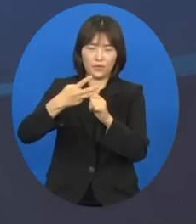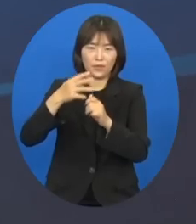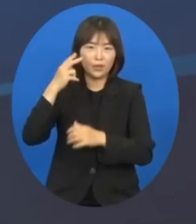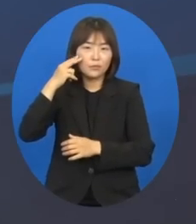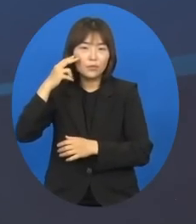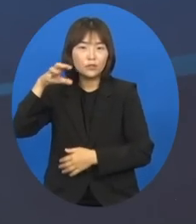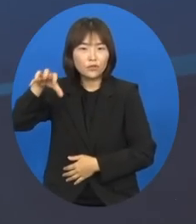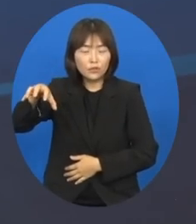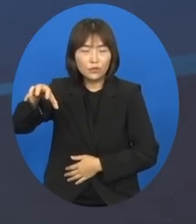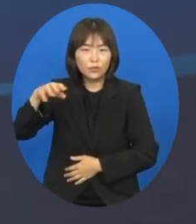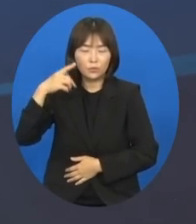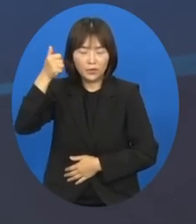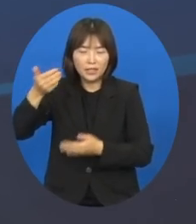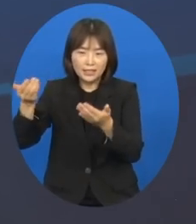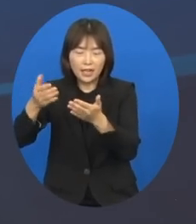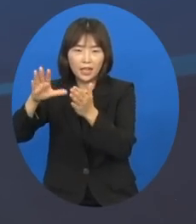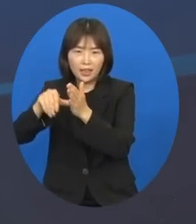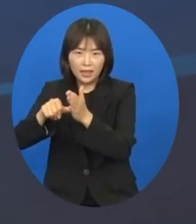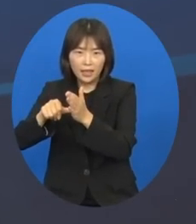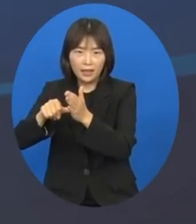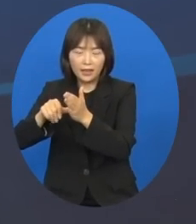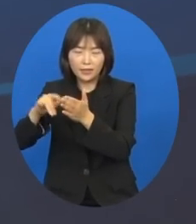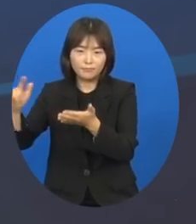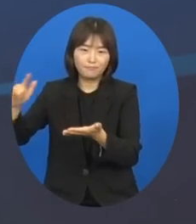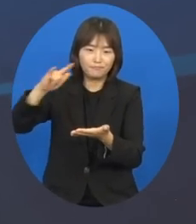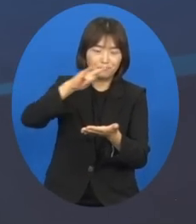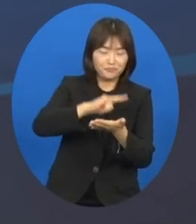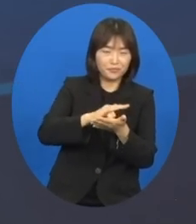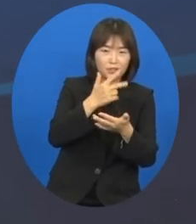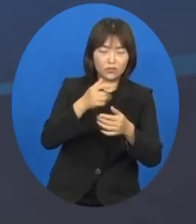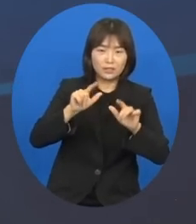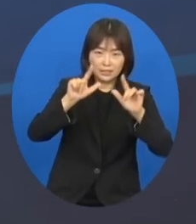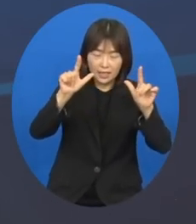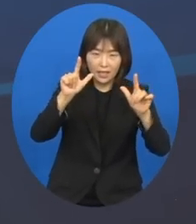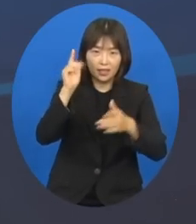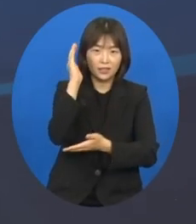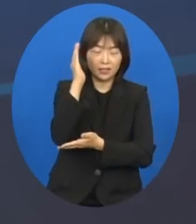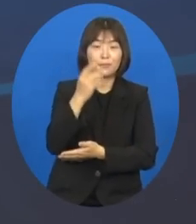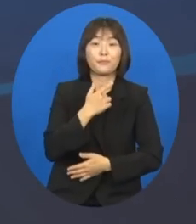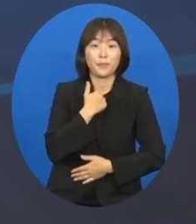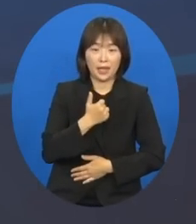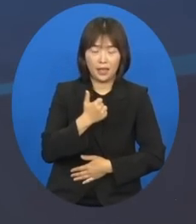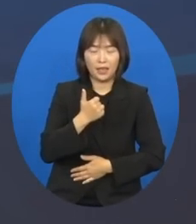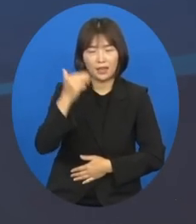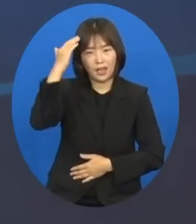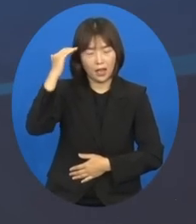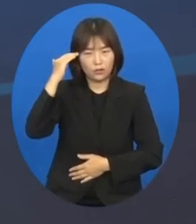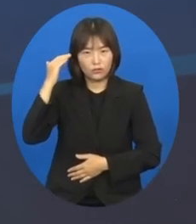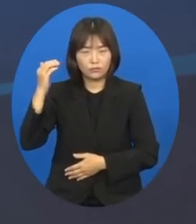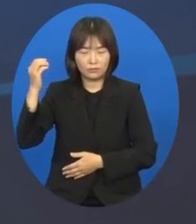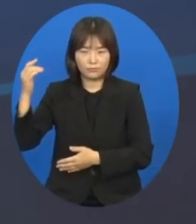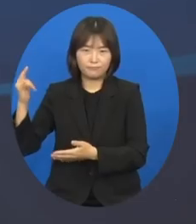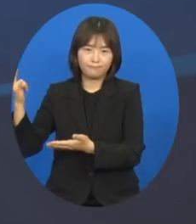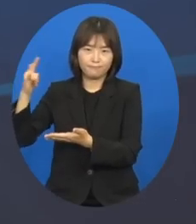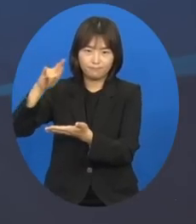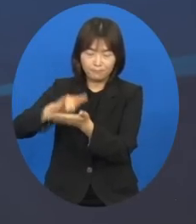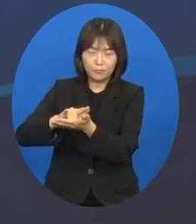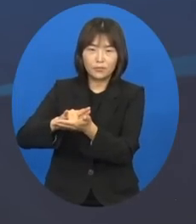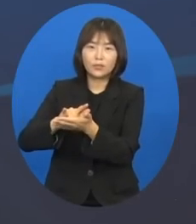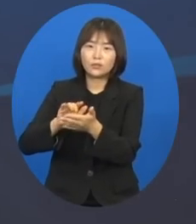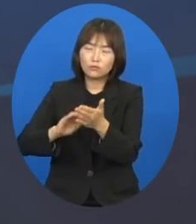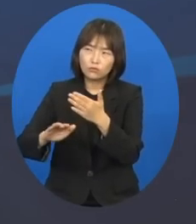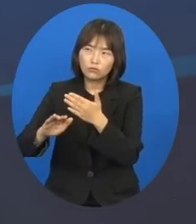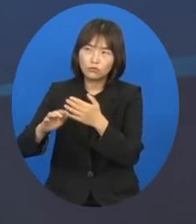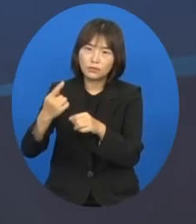한번 와서 말씀을 주일날 전하게 되었구요 한국의 부임하고 난 뒤에 작년인가 재작년인가 봐서